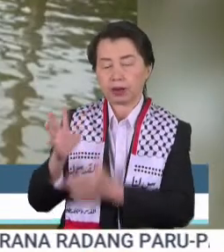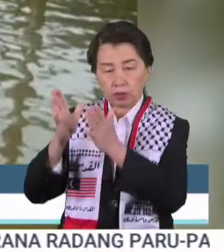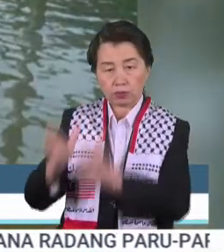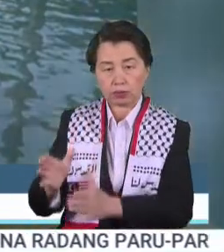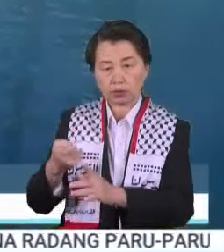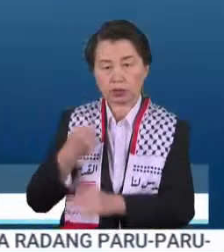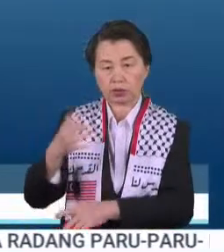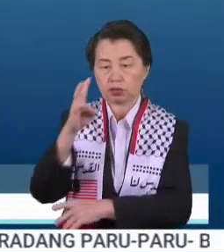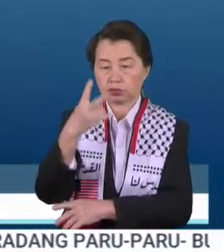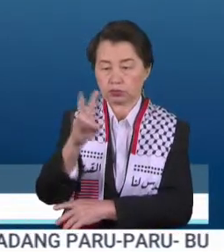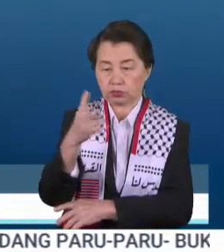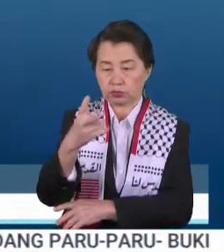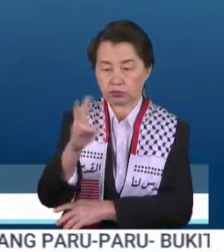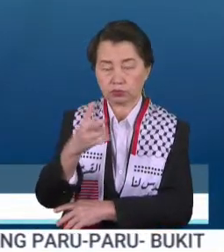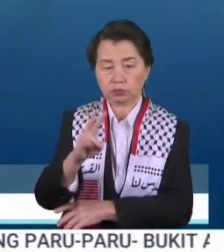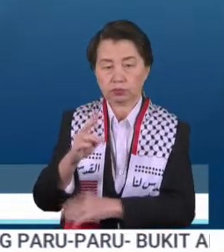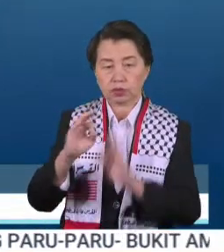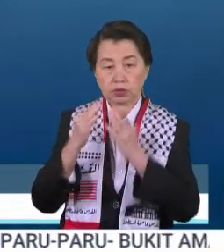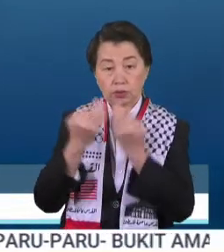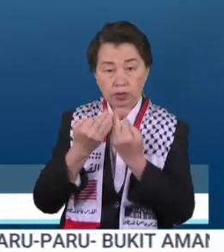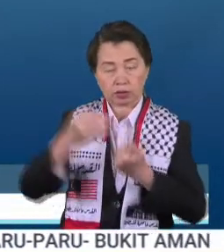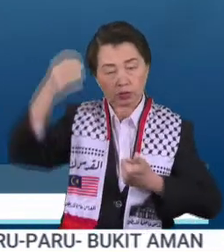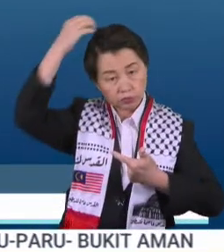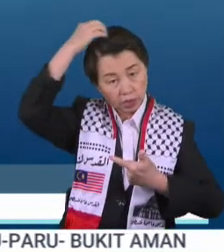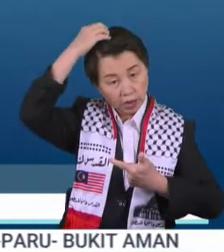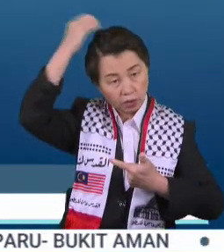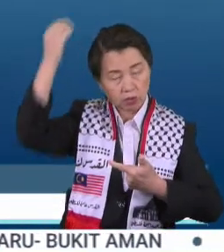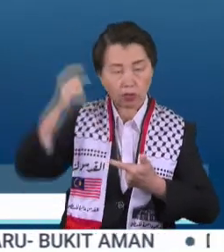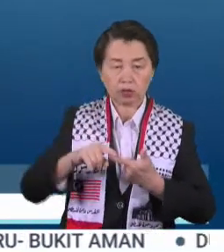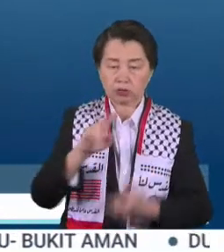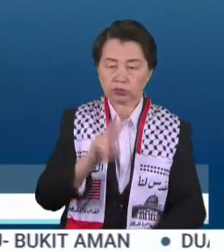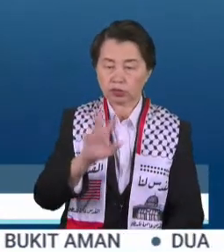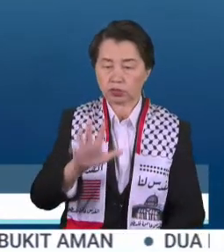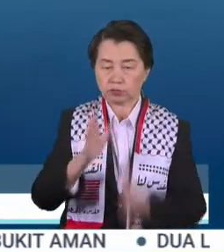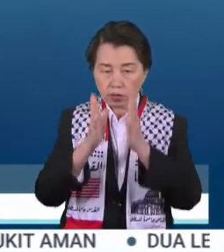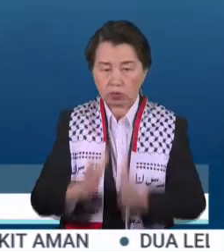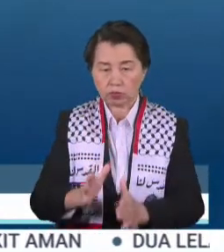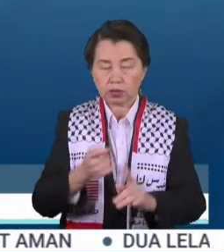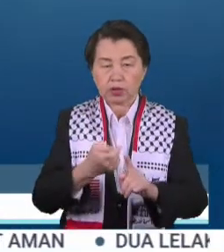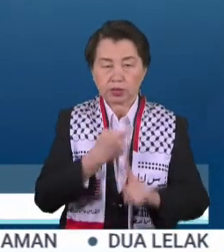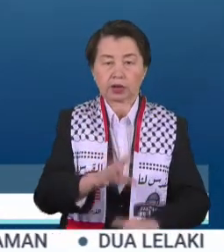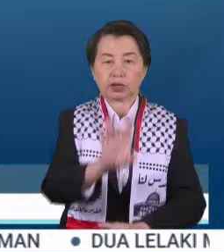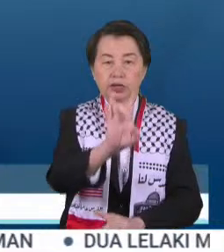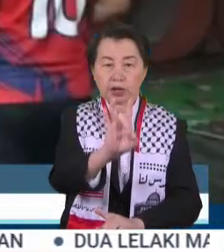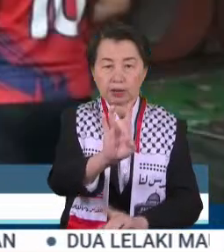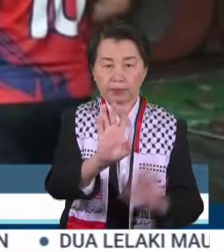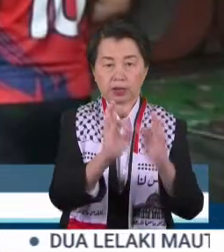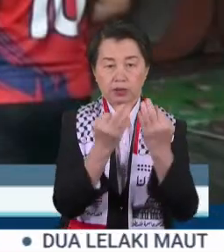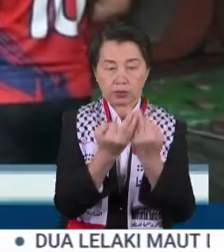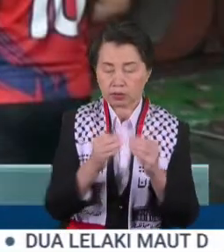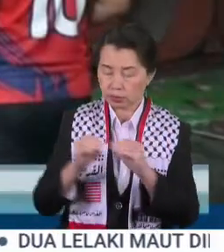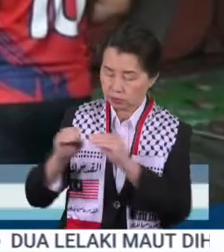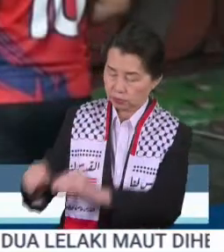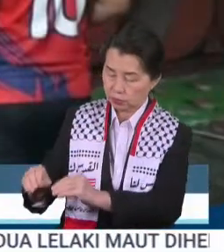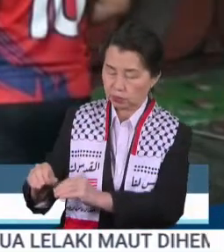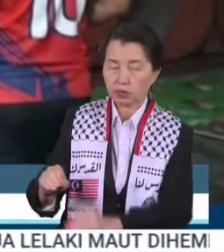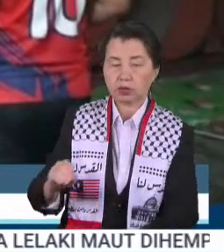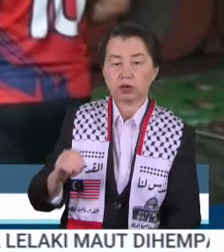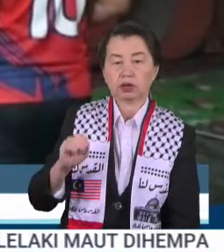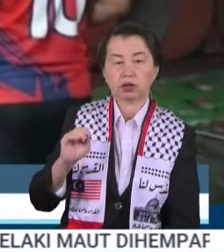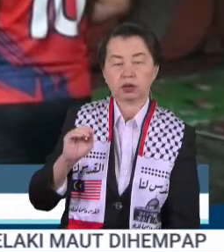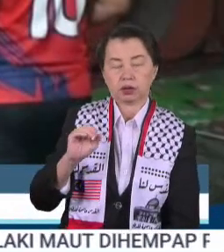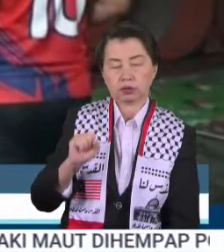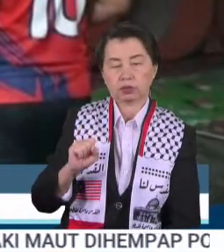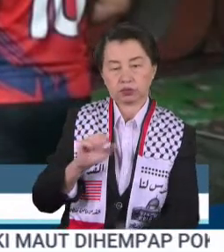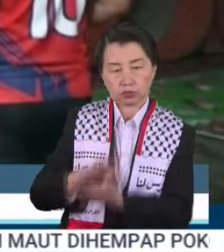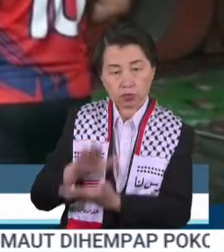daripada 17 keluarga. Manakala di Selangor, seramai 25 orang daripada 8 keluarga ditempatkan di PPS